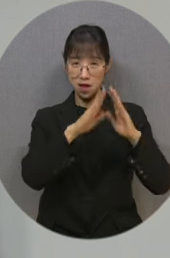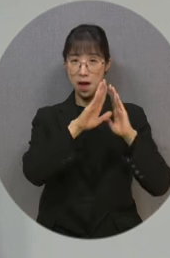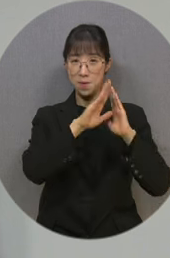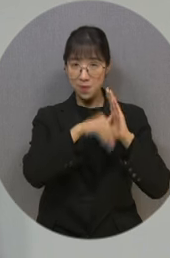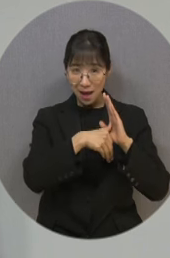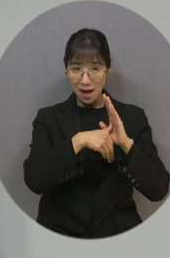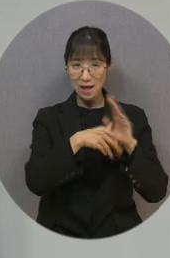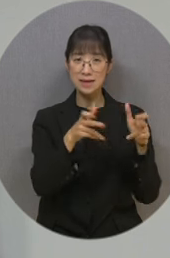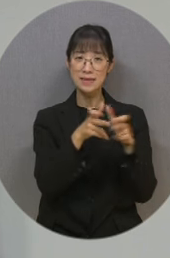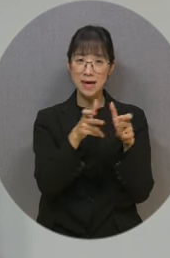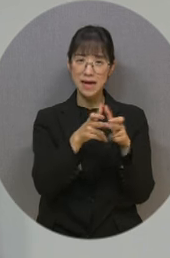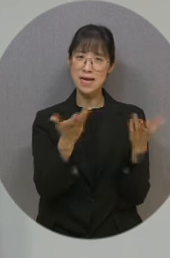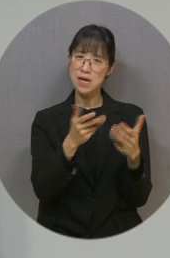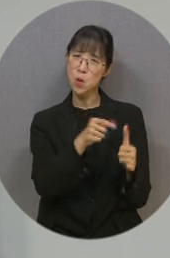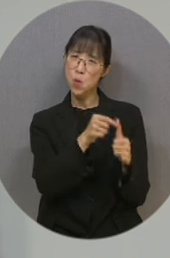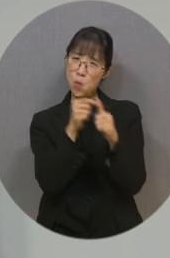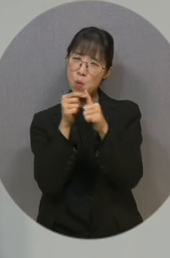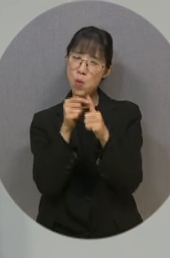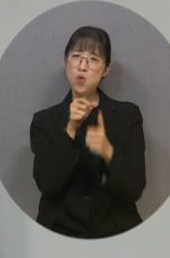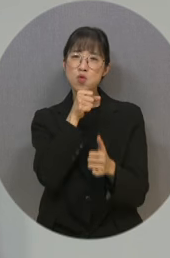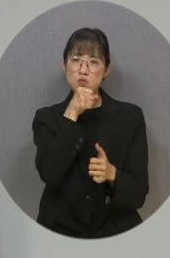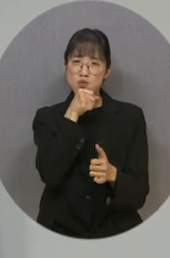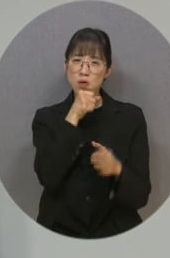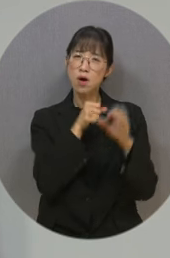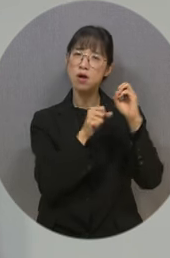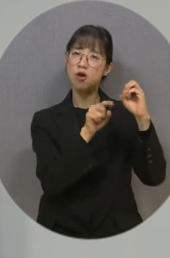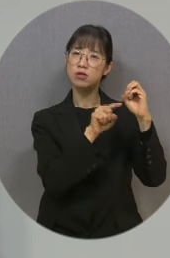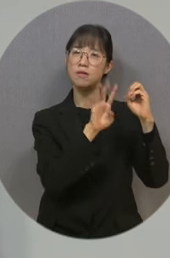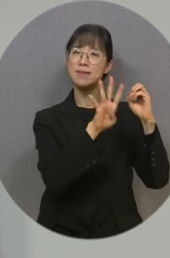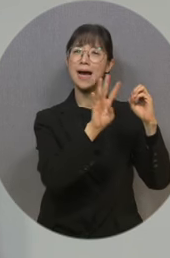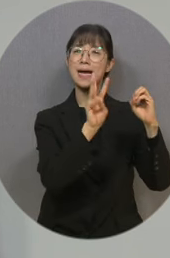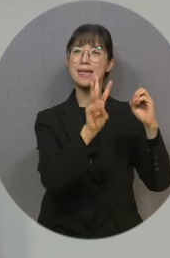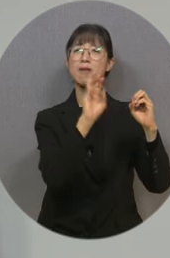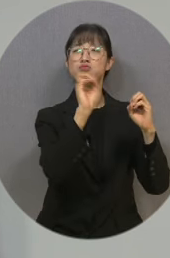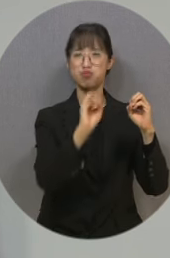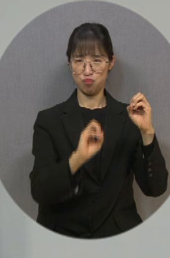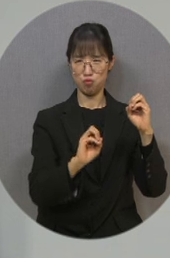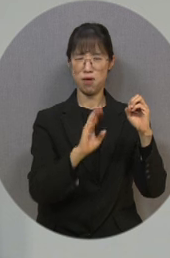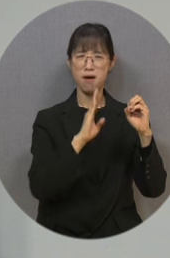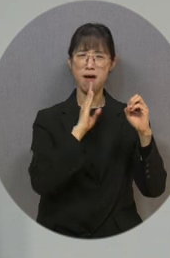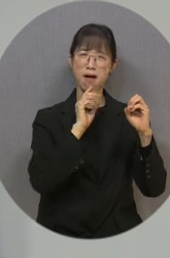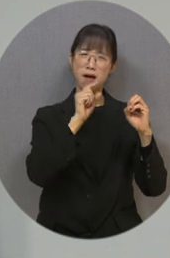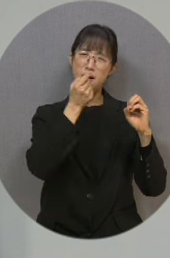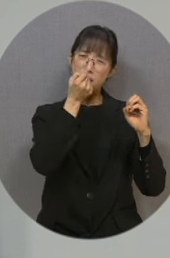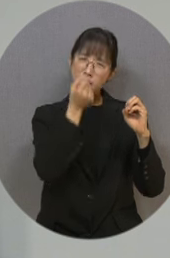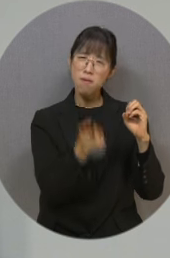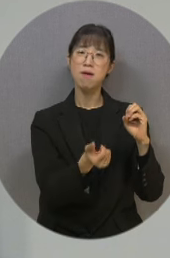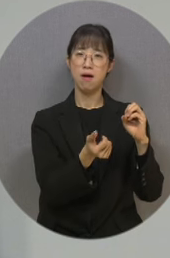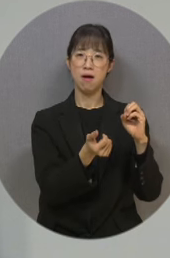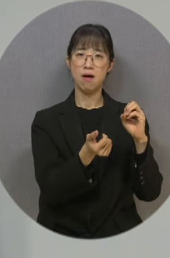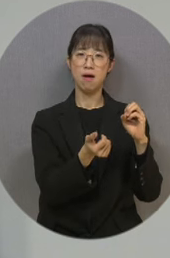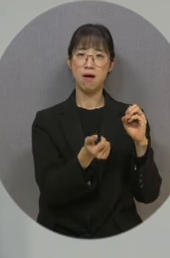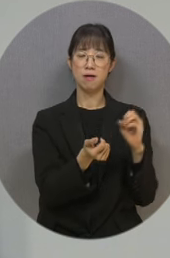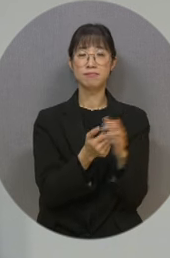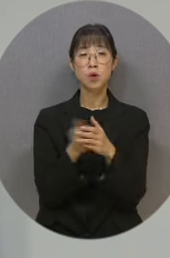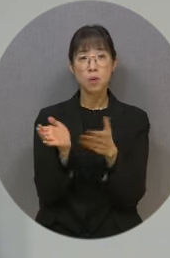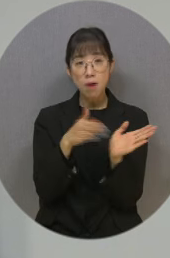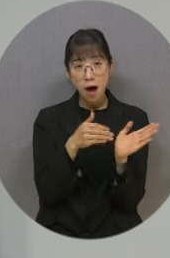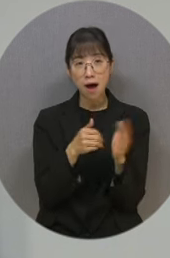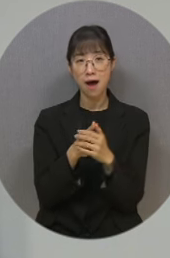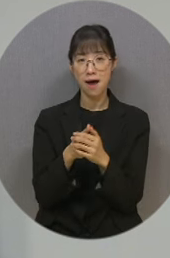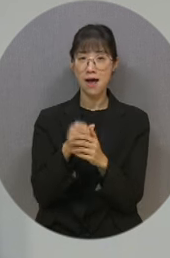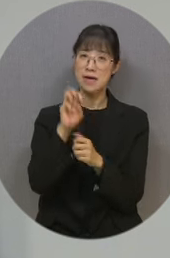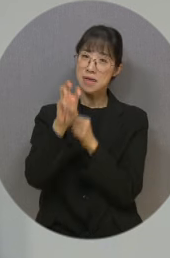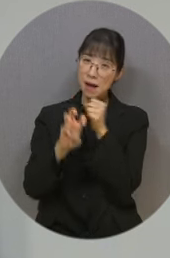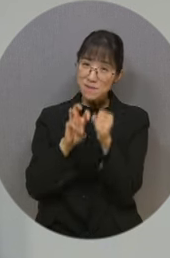당시에 장애인 고용률은 한 0.43% 굉장히 낮은 수치였습니다 그런데 이제